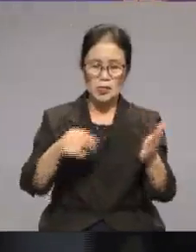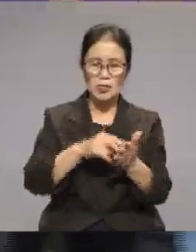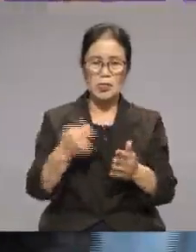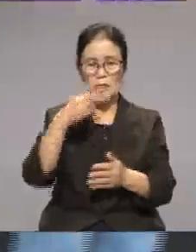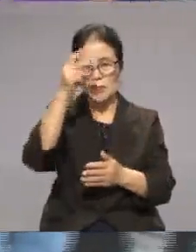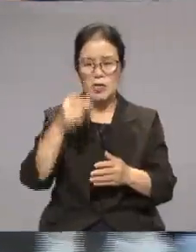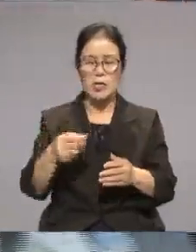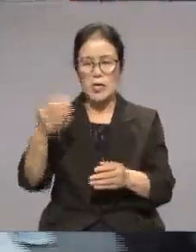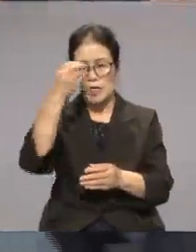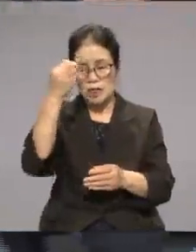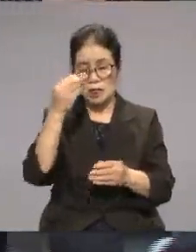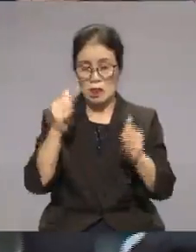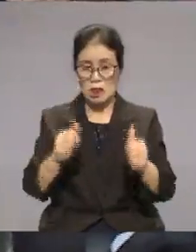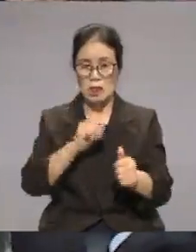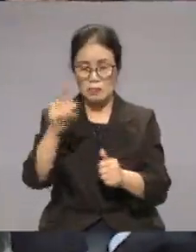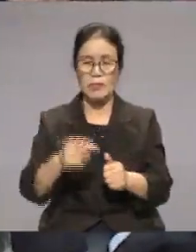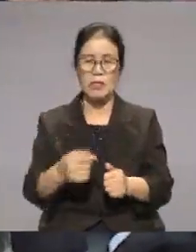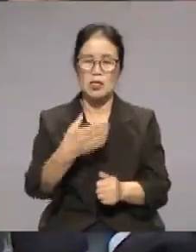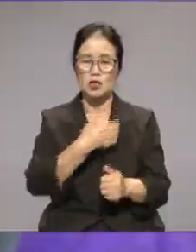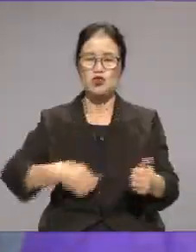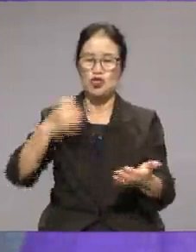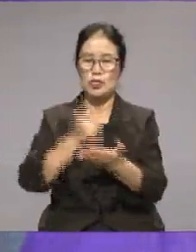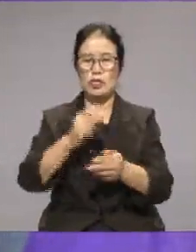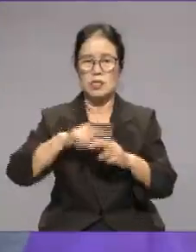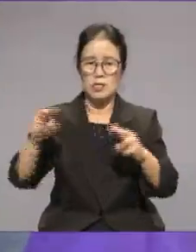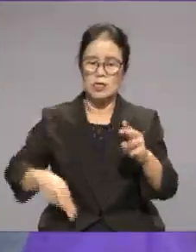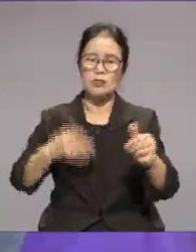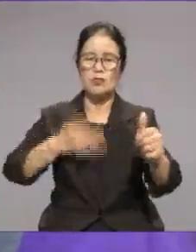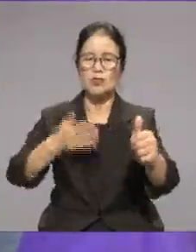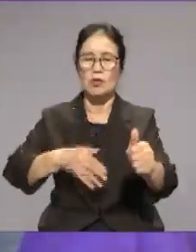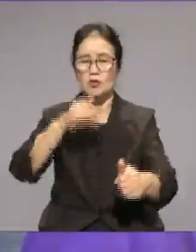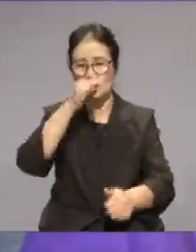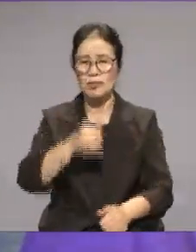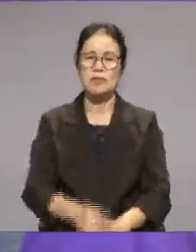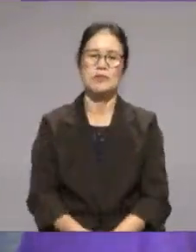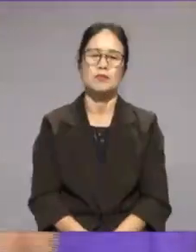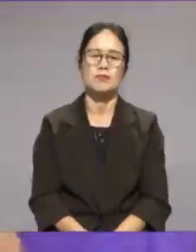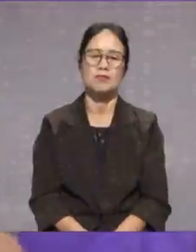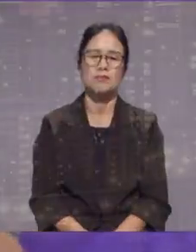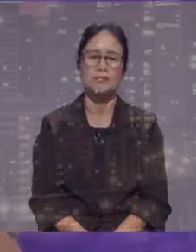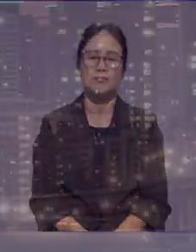검찰의 항소와 박 구청장의 사퇴를 요구하고 있습니다. OBS 뉴스 백소민입니다.